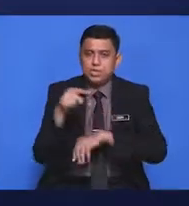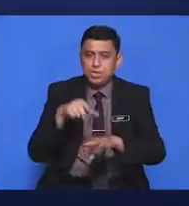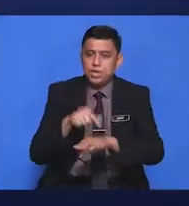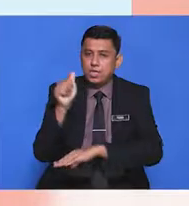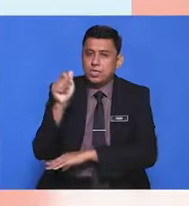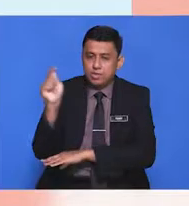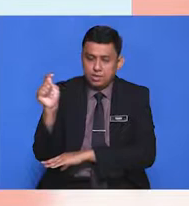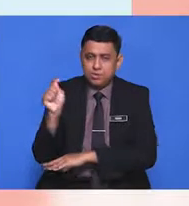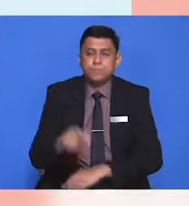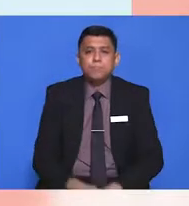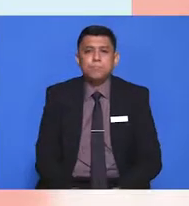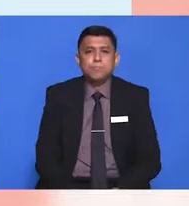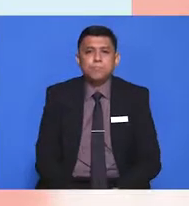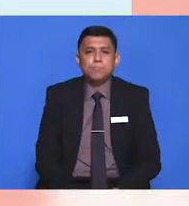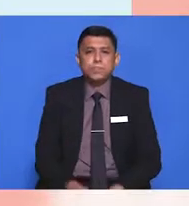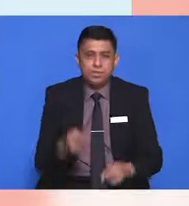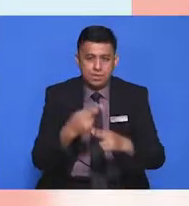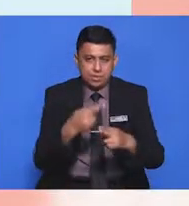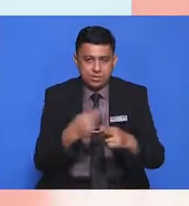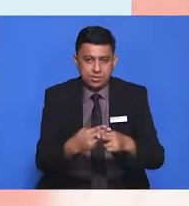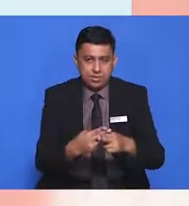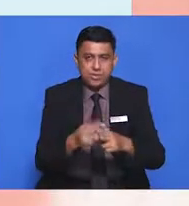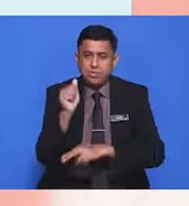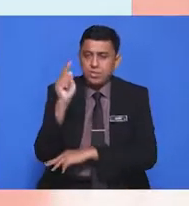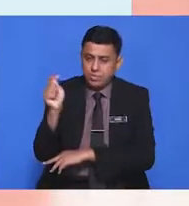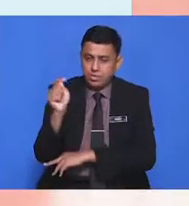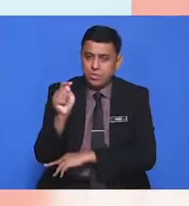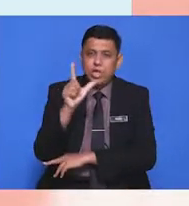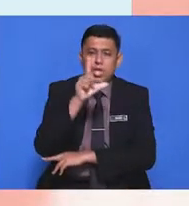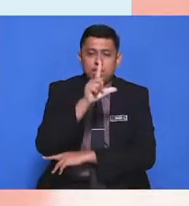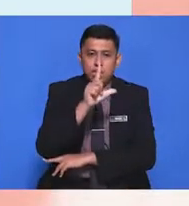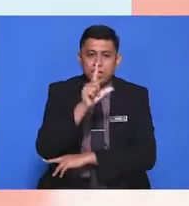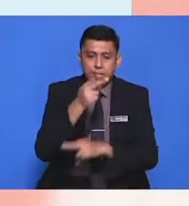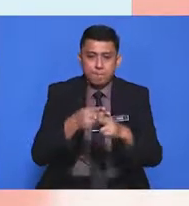berikut. Nyatakan nama negara Asia Tenggara bagi label 1.